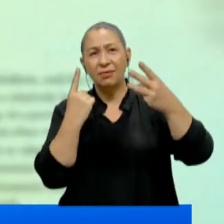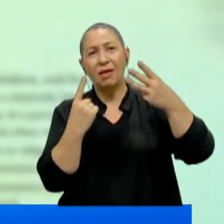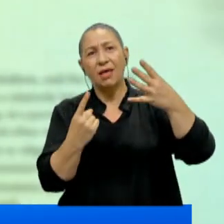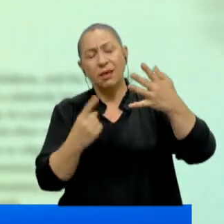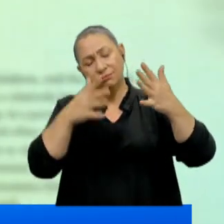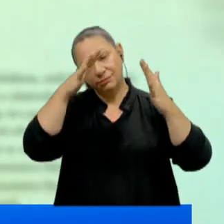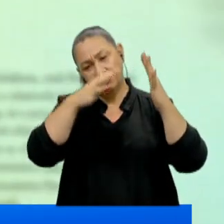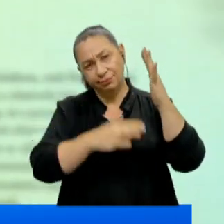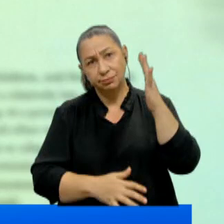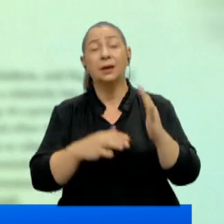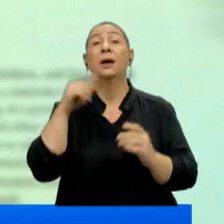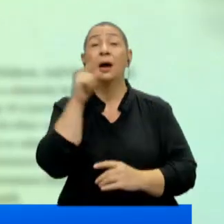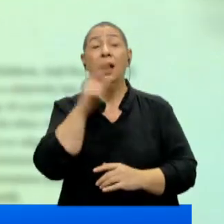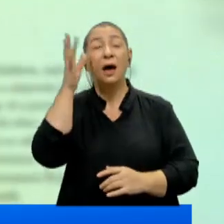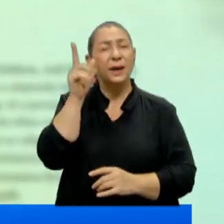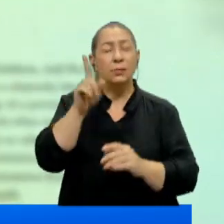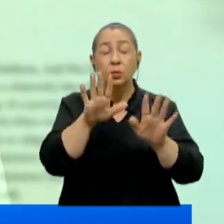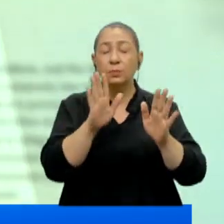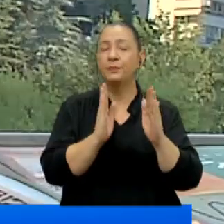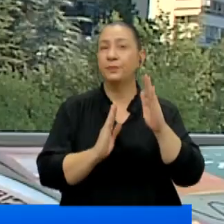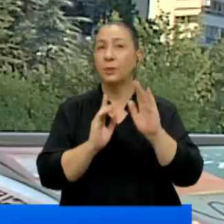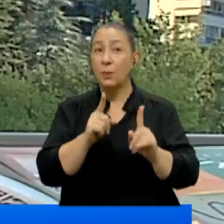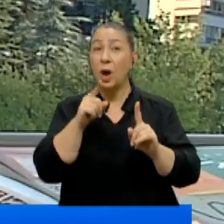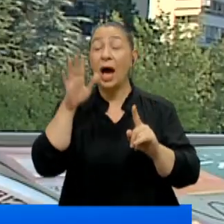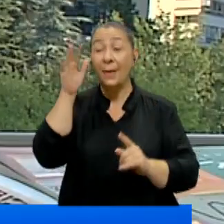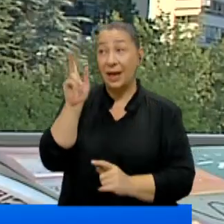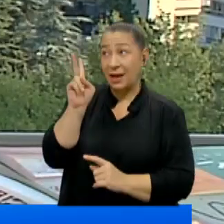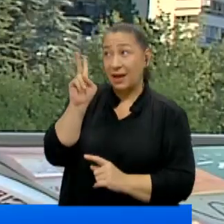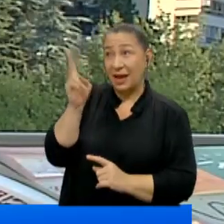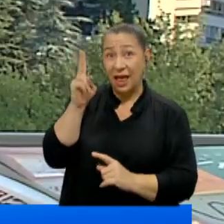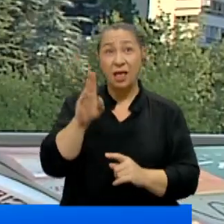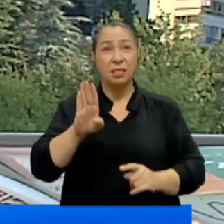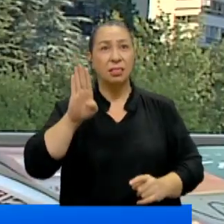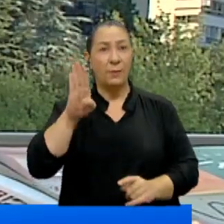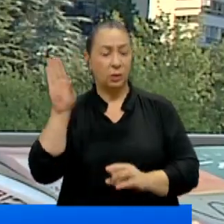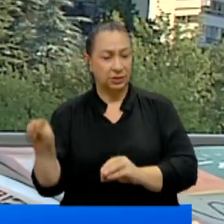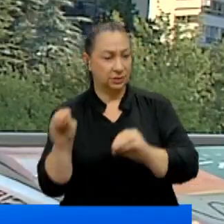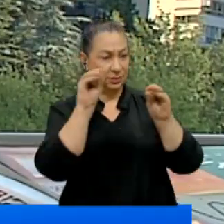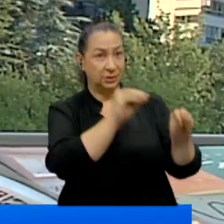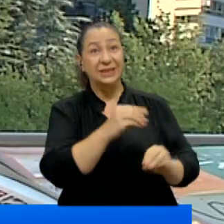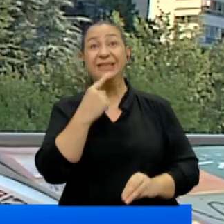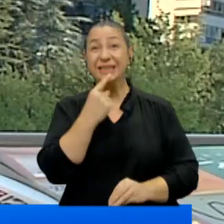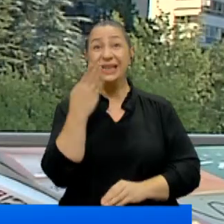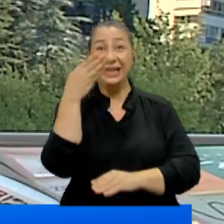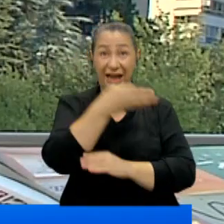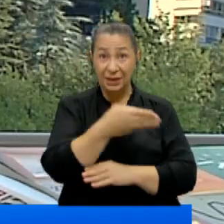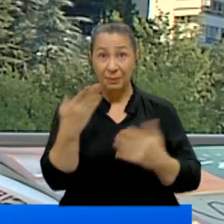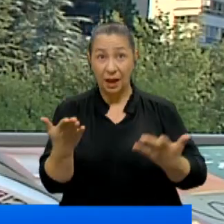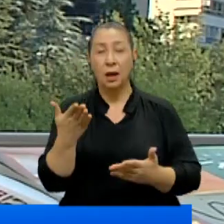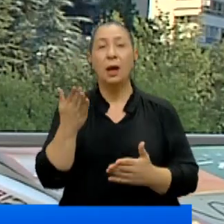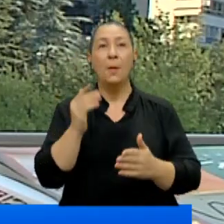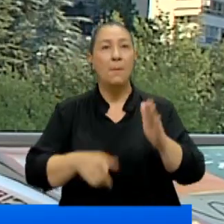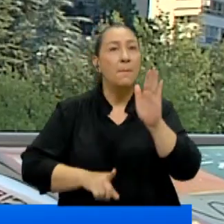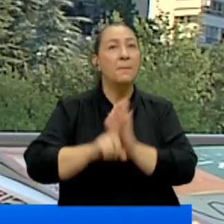sıralandı. Amerika Birleşik Devletleri bu arada Amerika Birleşik Devletleri'nin demokrasi götüreceğiz diye gidip de